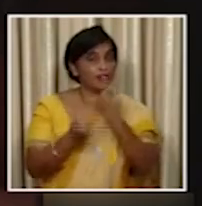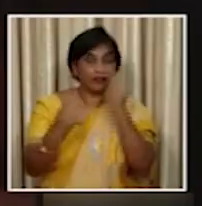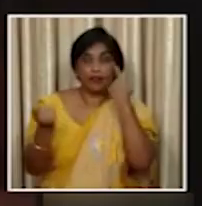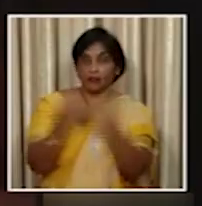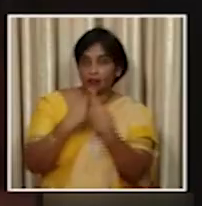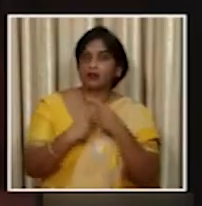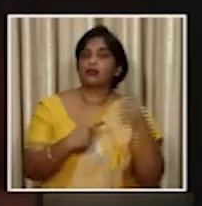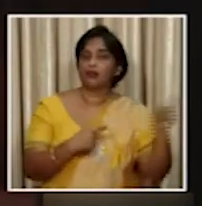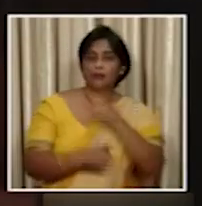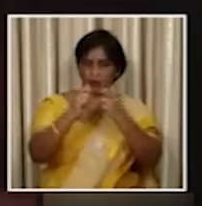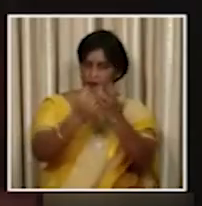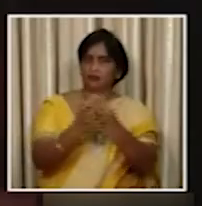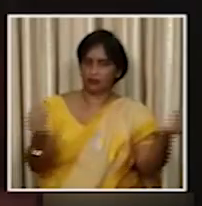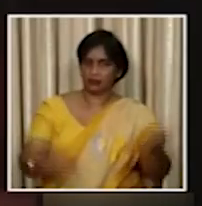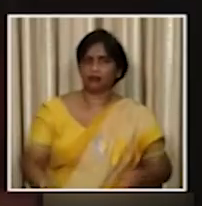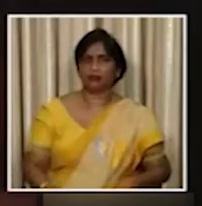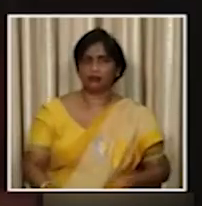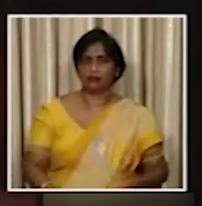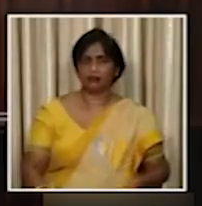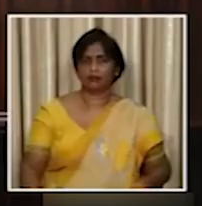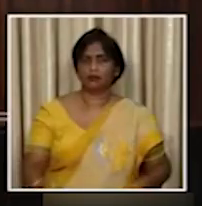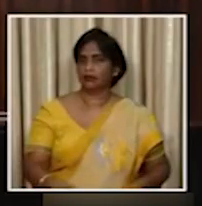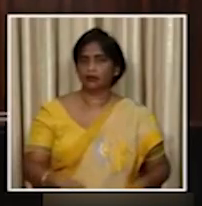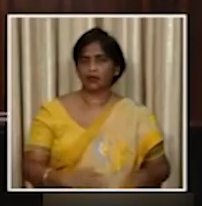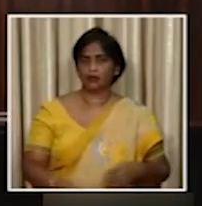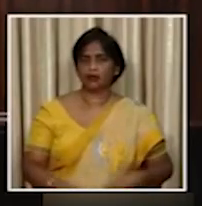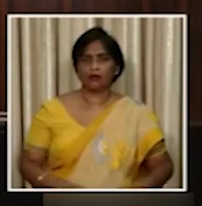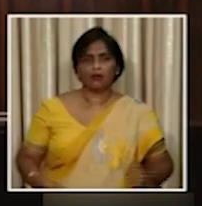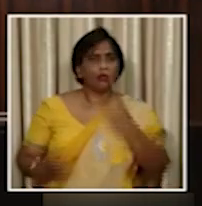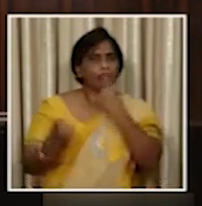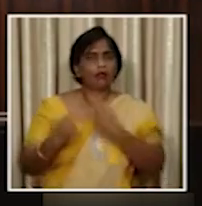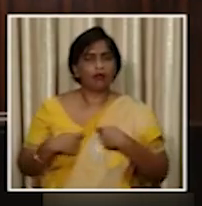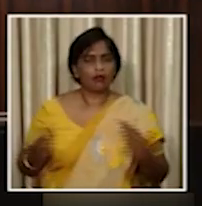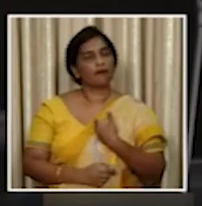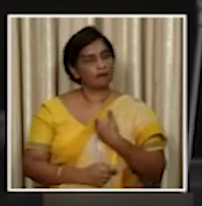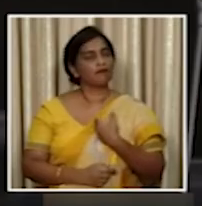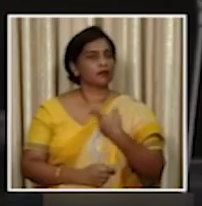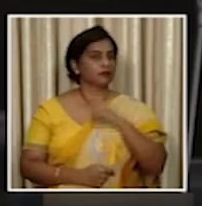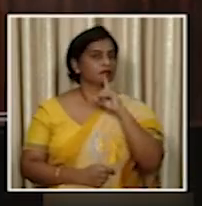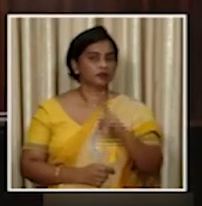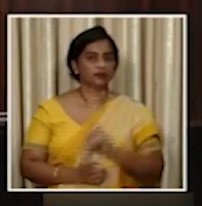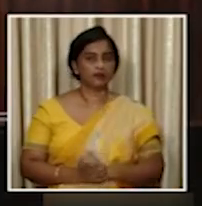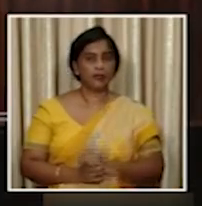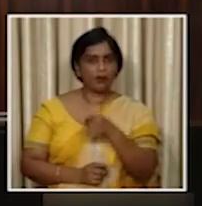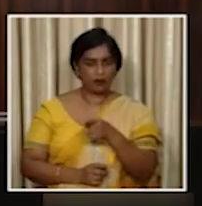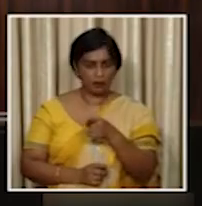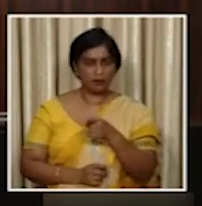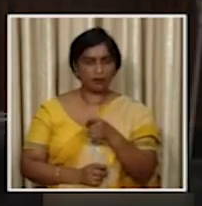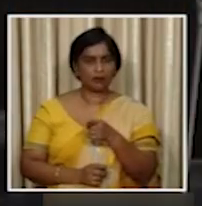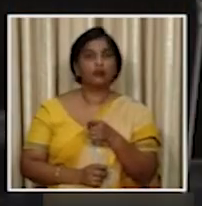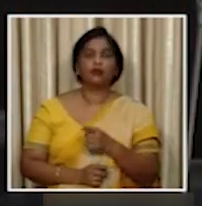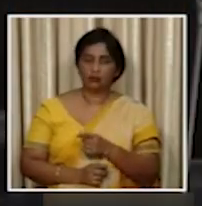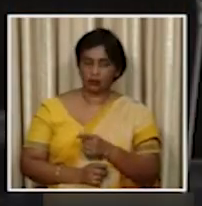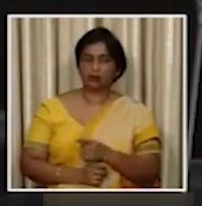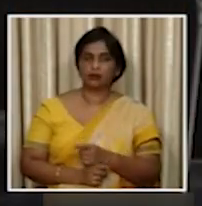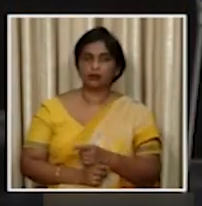යනකොට එතුමාට තර්ජනය කරනවා. ඒ ගැන කිසිම චෝදනාවක් පැමිණිල්ලක් මේ වෙනකන් අපට ලැබිලා නැහැ. ඔබතුමාට එහෙම තර්ජනයක් තියෙනවද? තර්ජනයක්